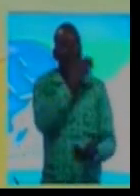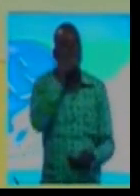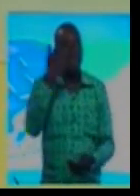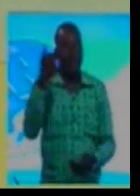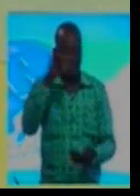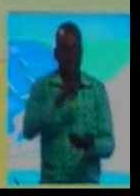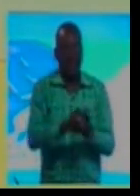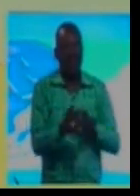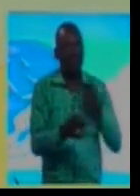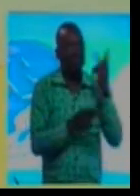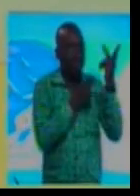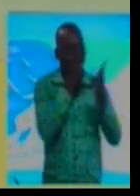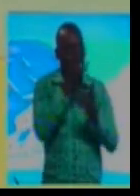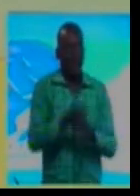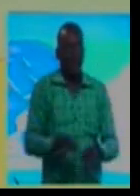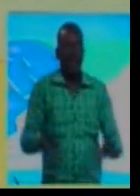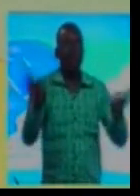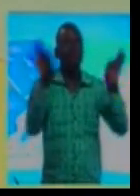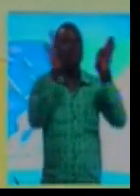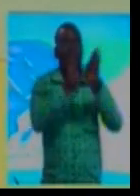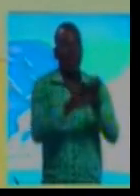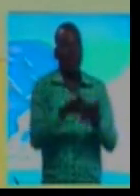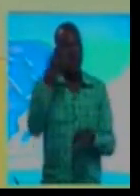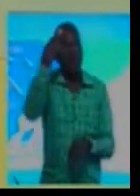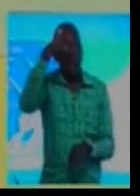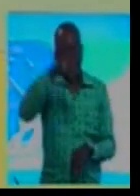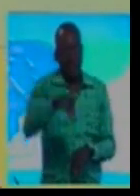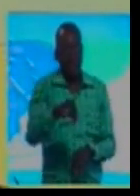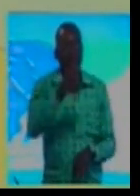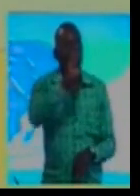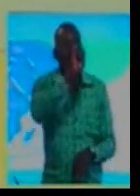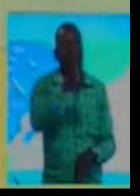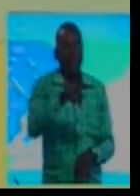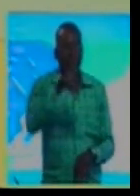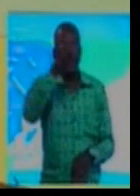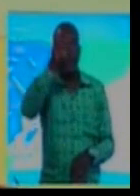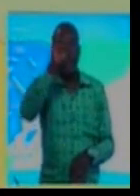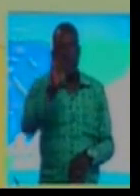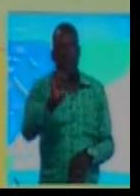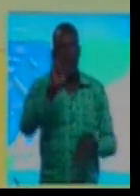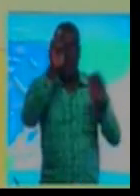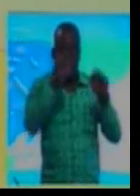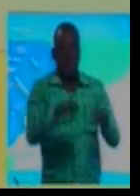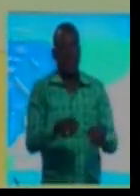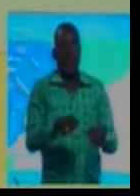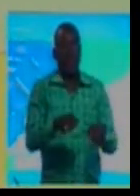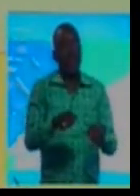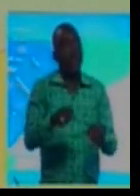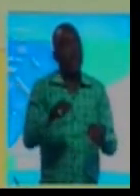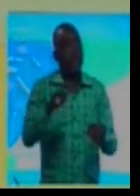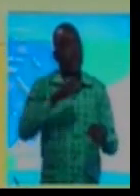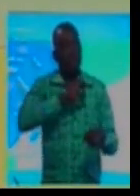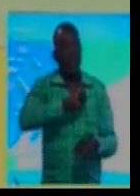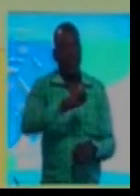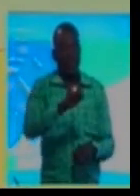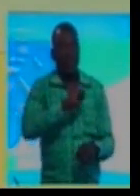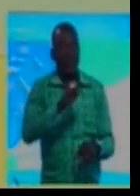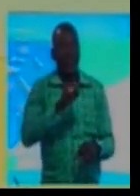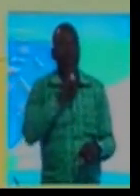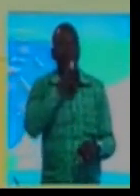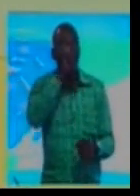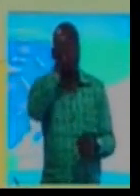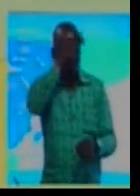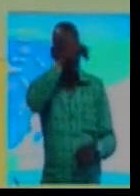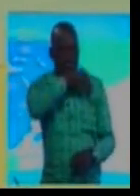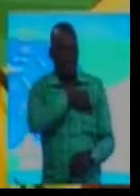cette supervision qui est importante donc pour que ces EPE-là puissent normalement et de manière efficace assurer leur